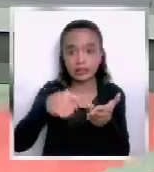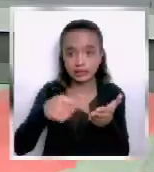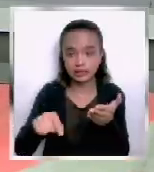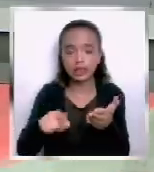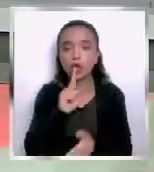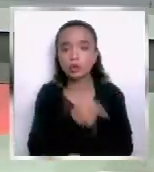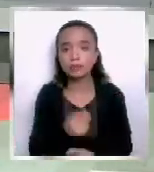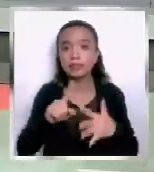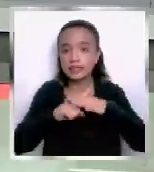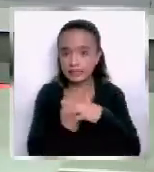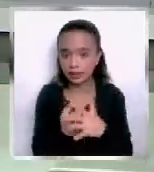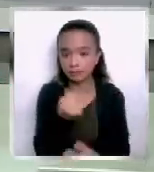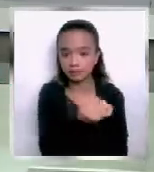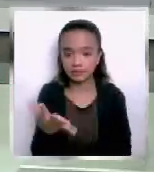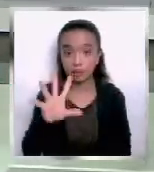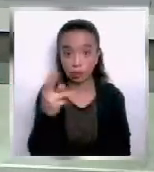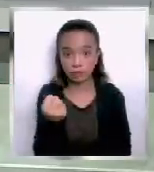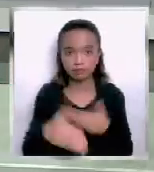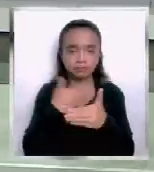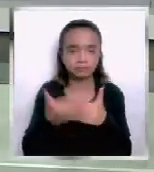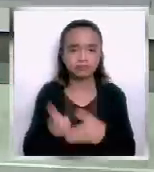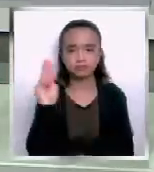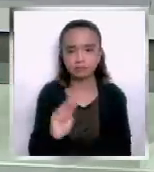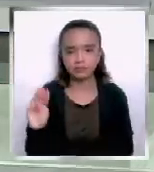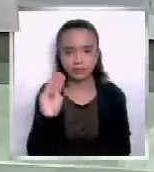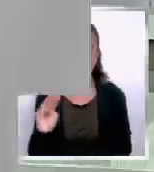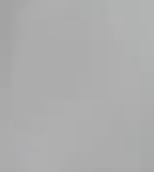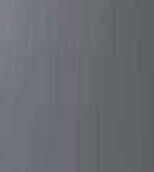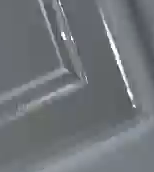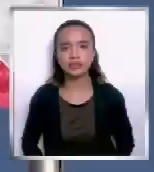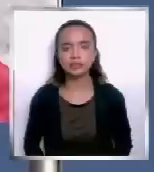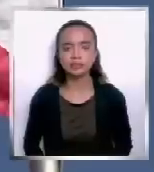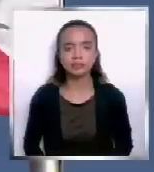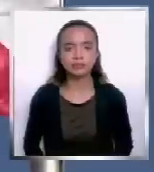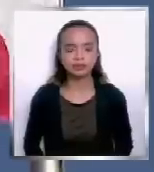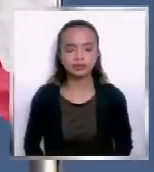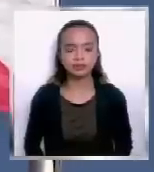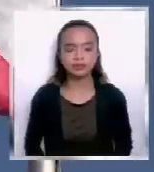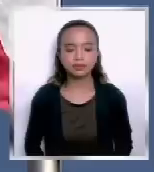ang pagbibilang sa darating na Lunes. Yan ang tinutukan ni Leigh Alves.